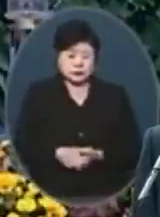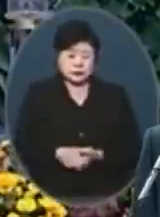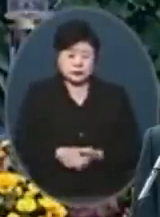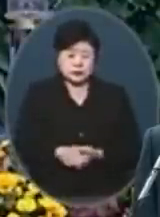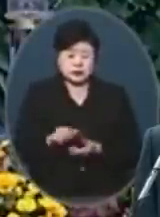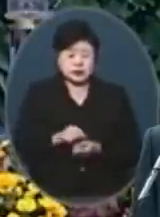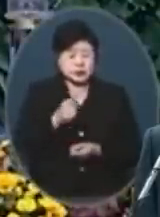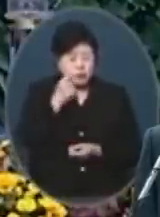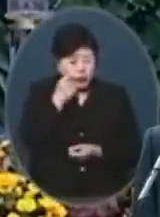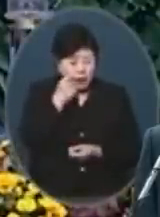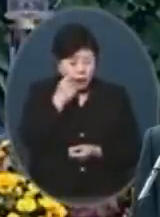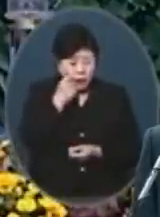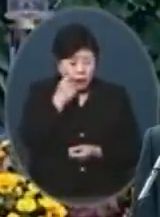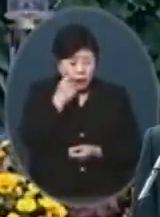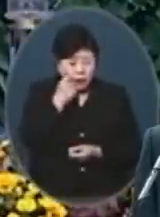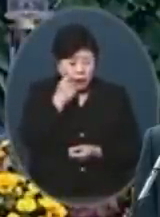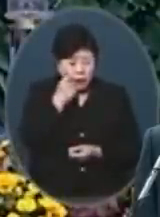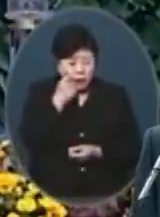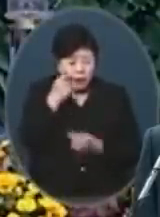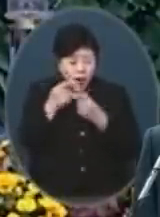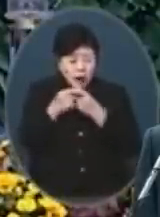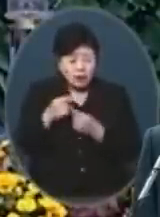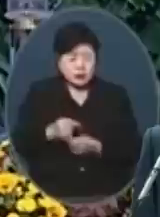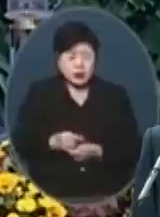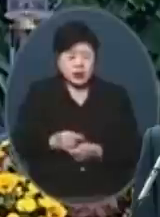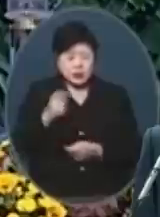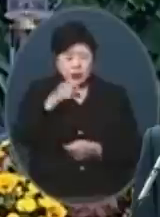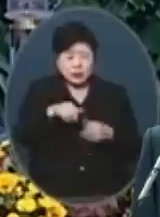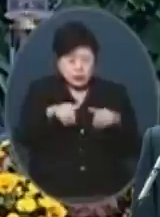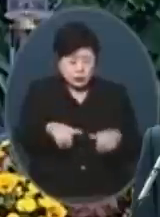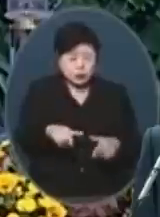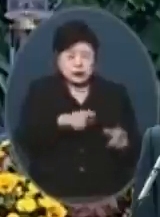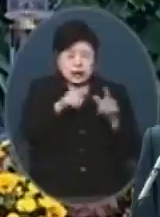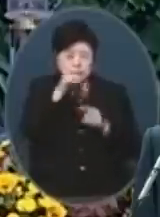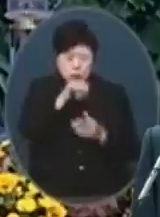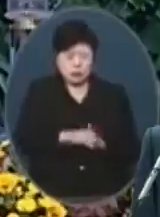씻지 못하고 허물과 더러움의 종이 되어서 하는 것이